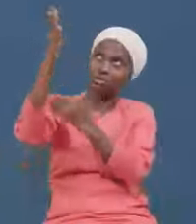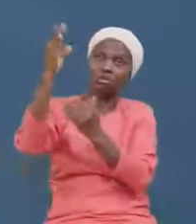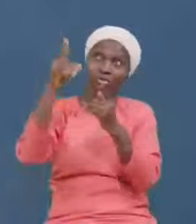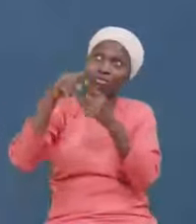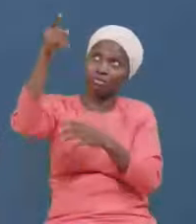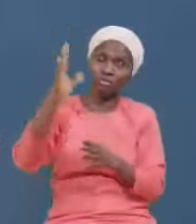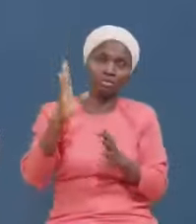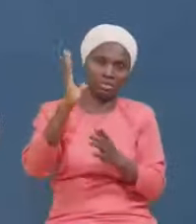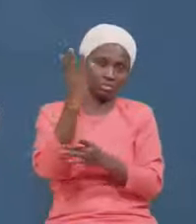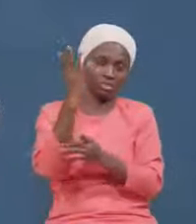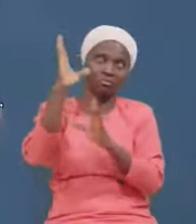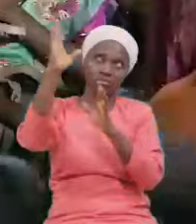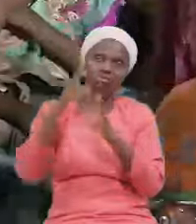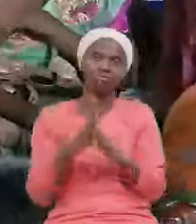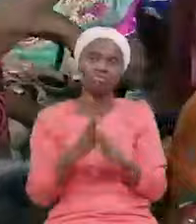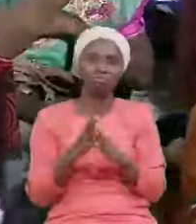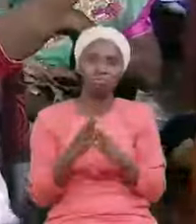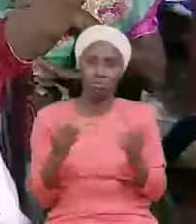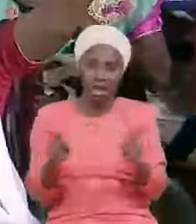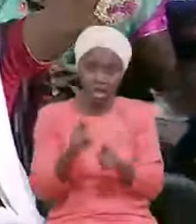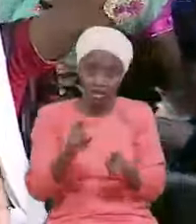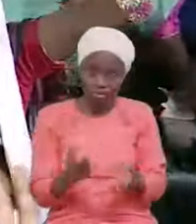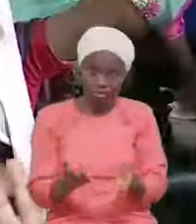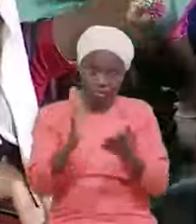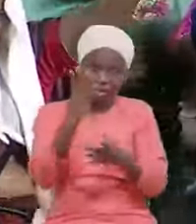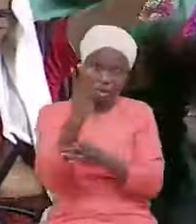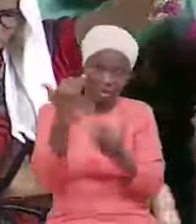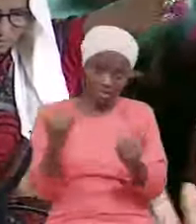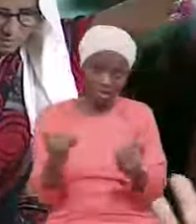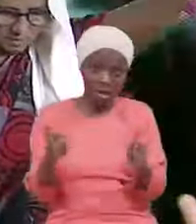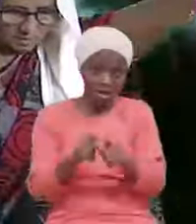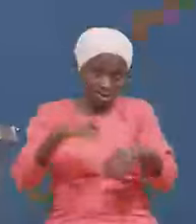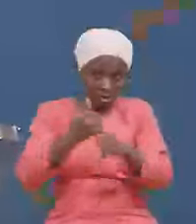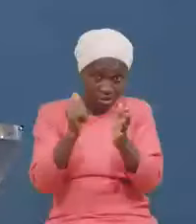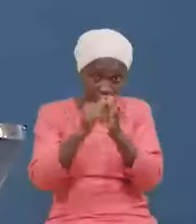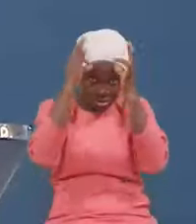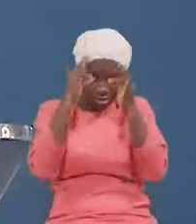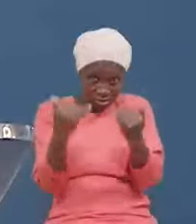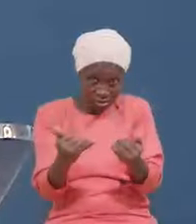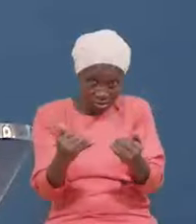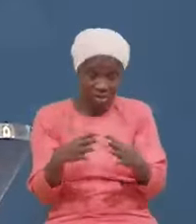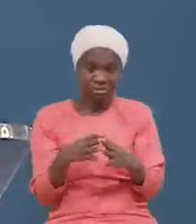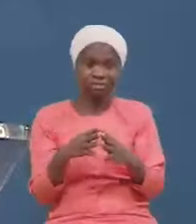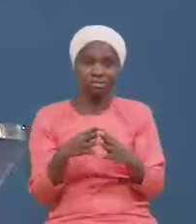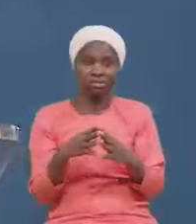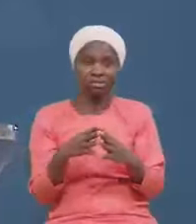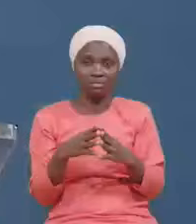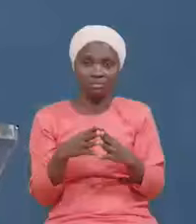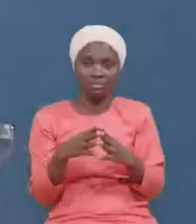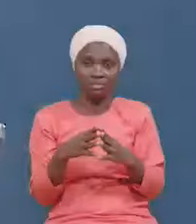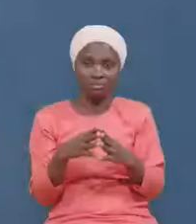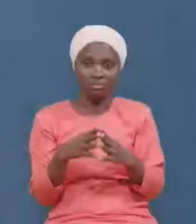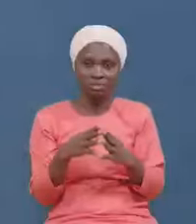ద్వారా, those who are raising up their hands. ఎవరైతే చేతులు చాపారో, those who are making that decision right now. ఎవరైతే ఇప్పుడు నిర్ణయం చేసుకుంటున్నారో,